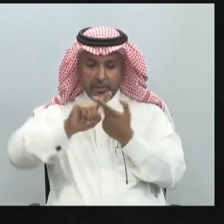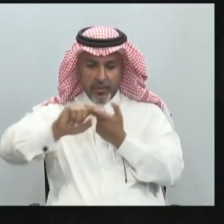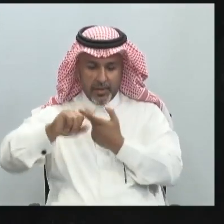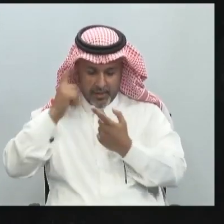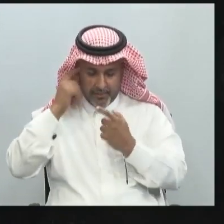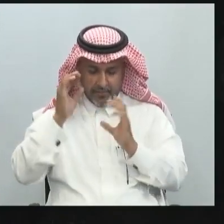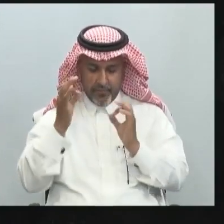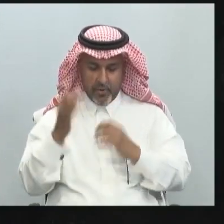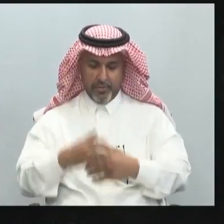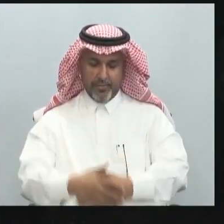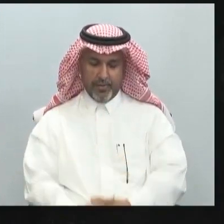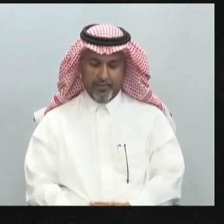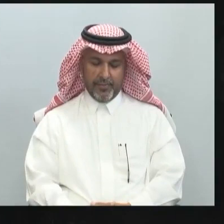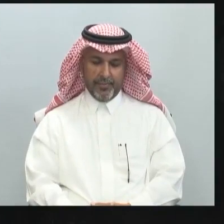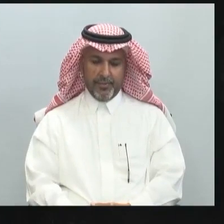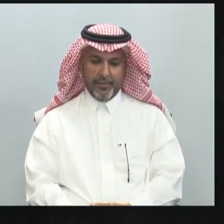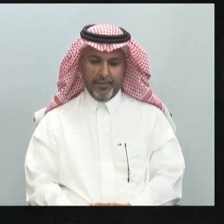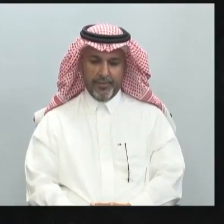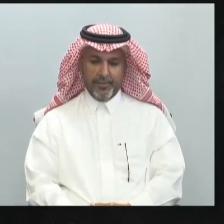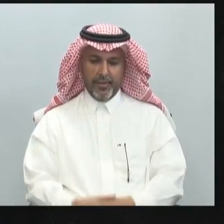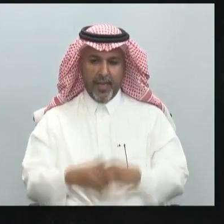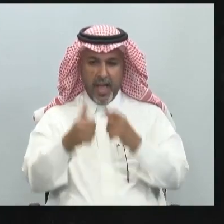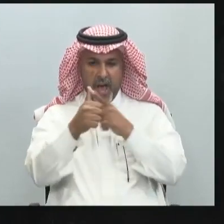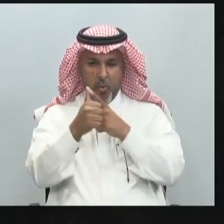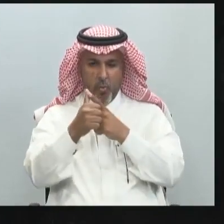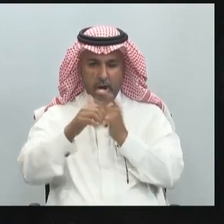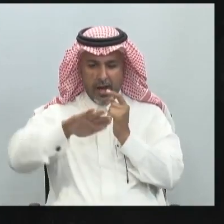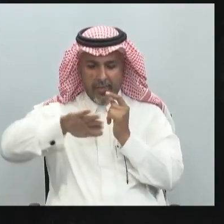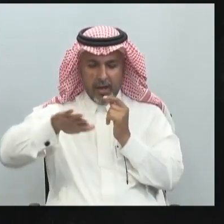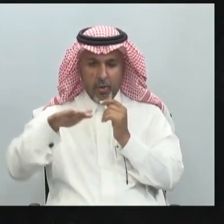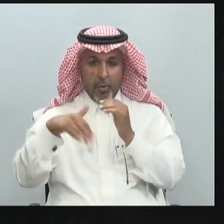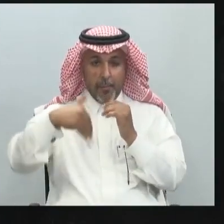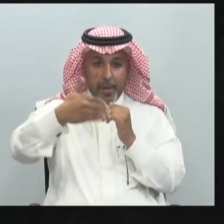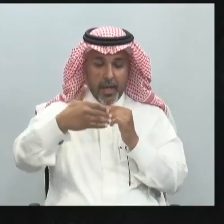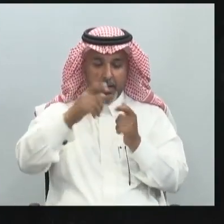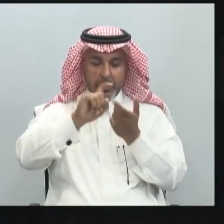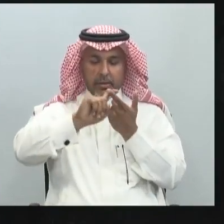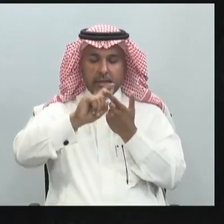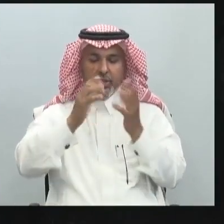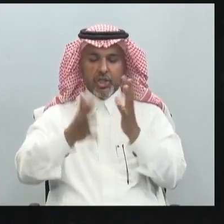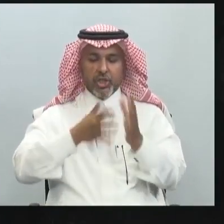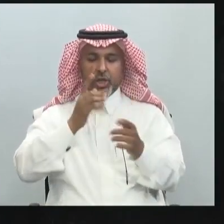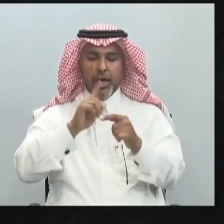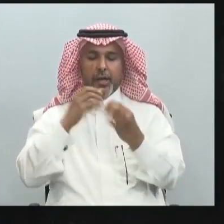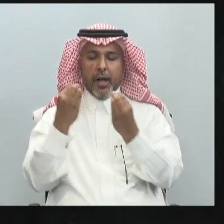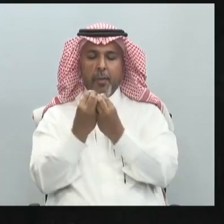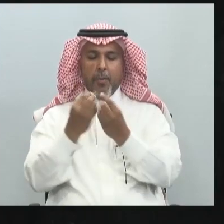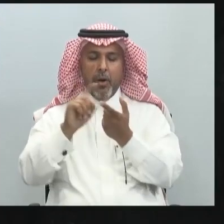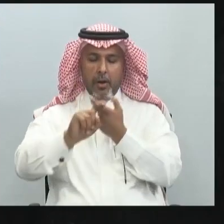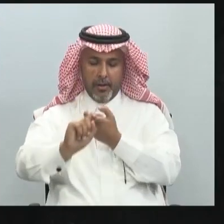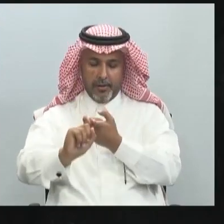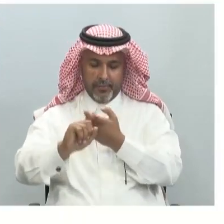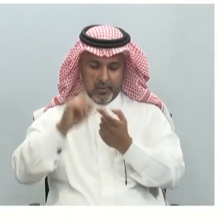ناخذ معاملات وما الى ذلك الاشاره السالبه تؤخذ بالاعتبار مع الحد